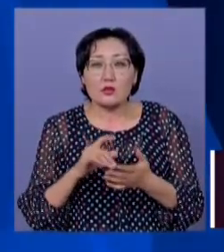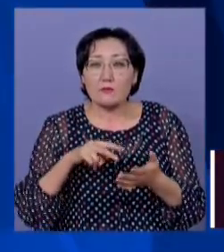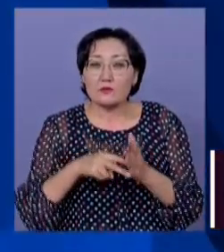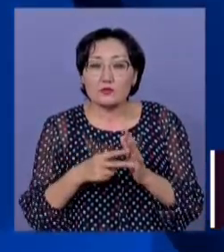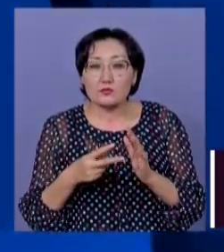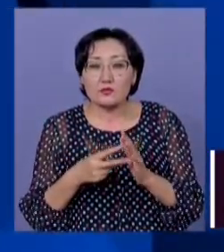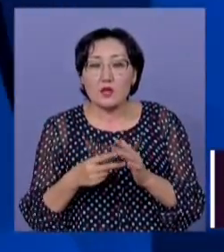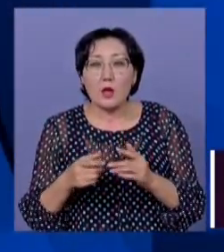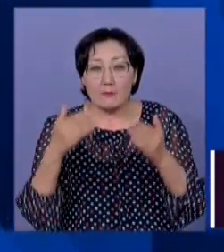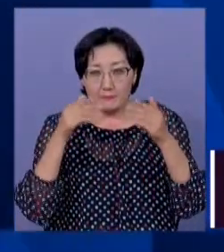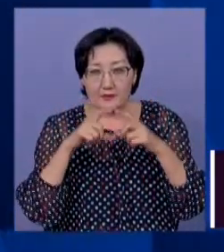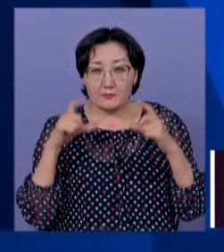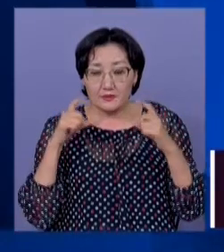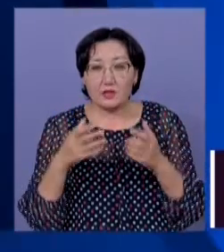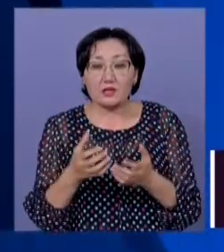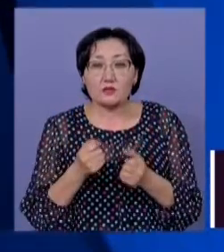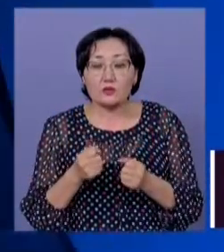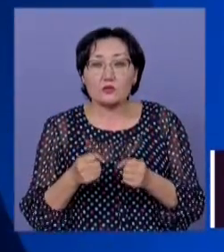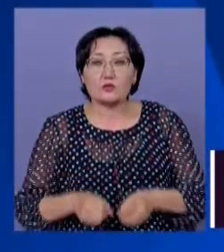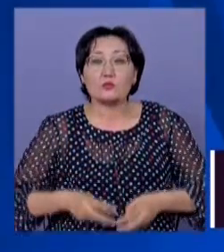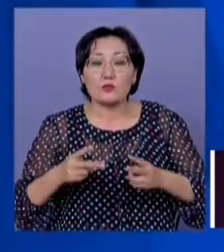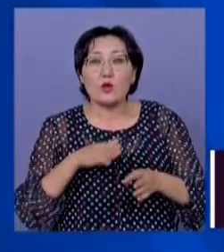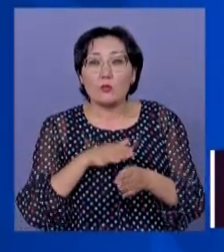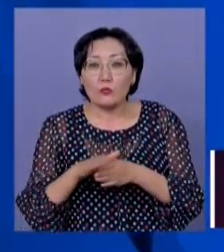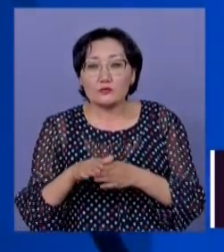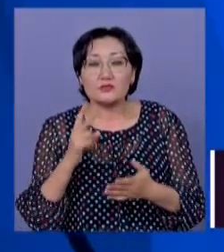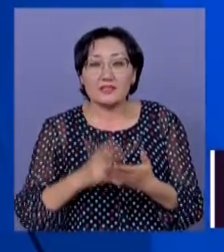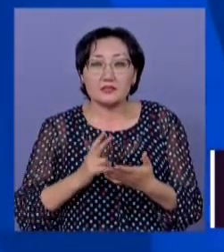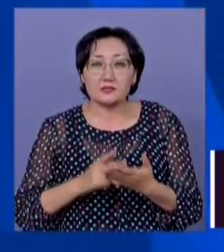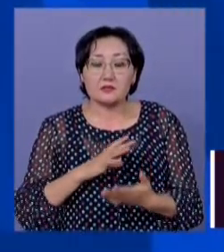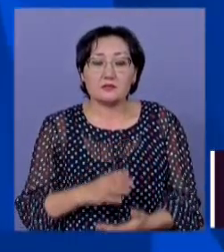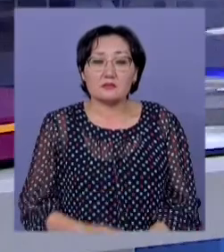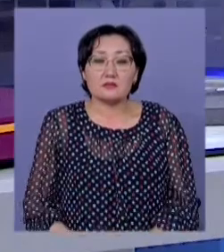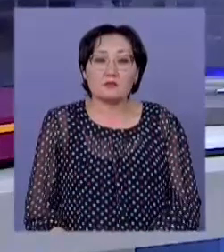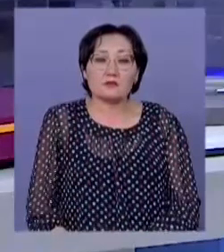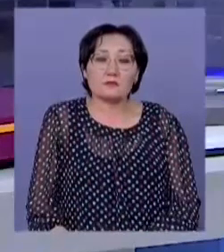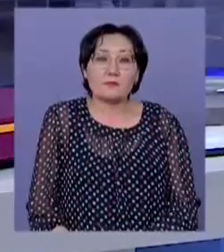сызбаларымен бетперде алынды. Оның қылмысы толықтай дәлелденген.